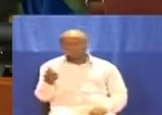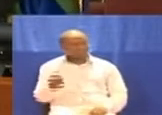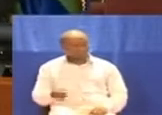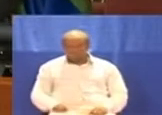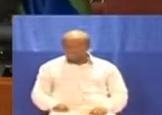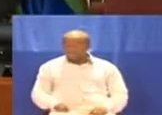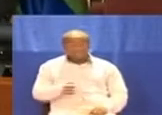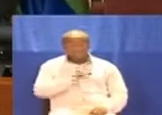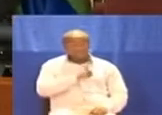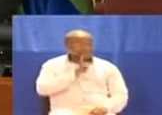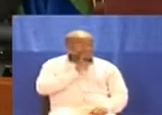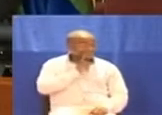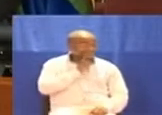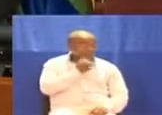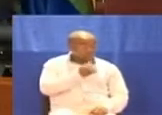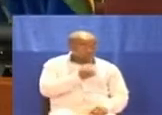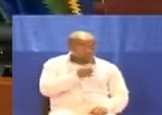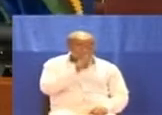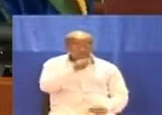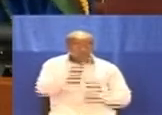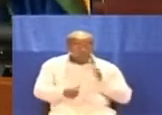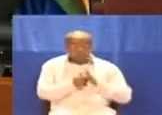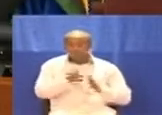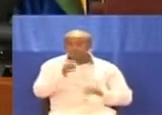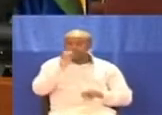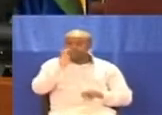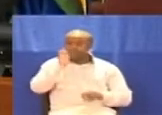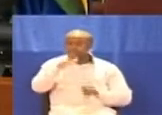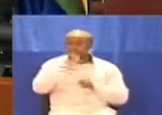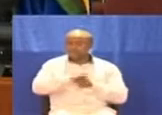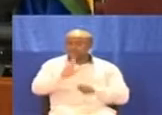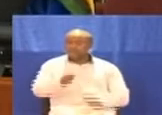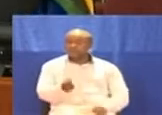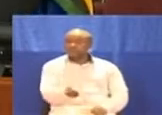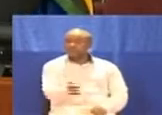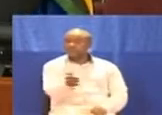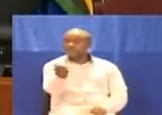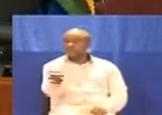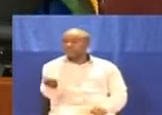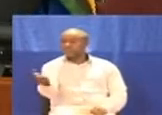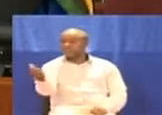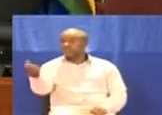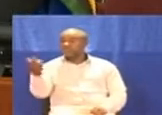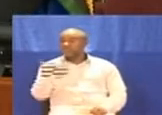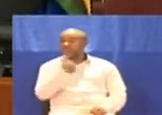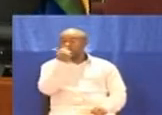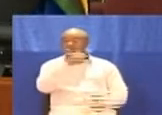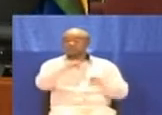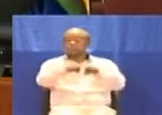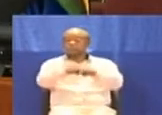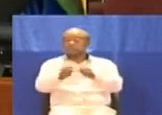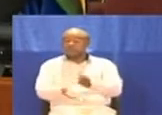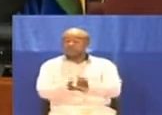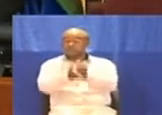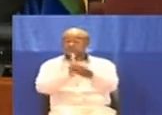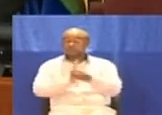Jumangapi. Once in a while mkimpata mshikilieni, wasogeze mbele kidogo.